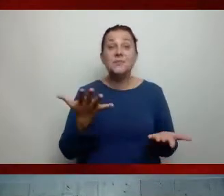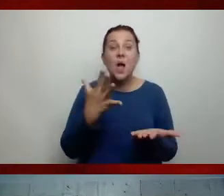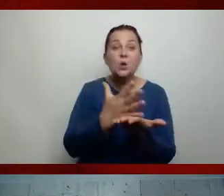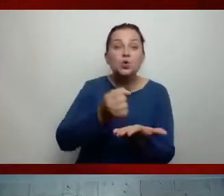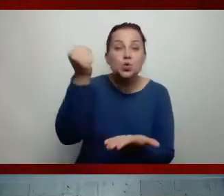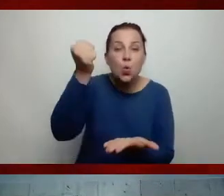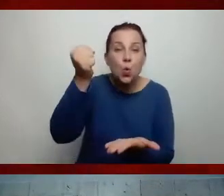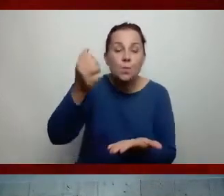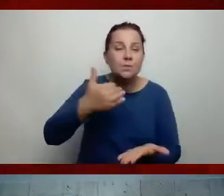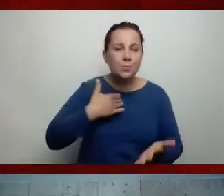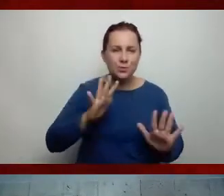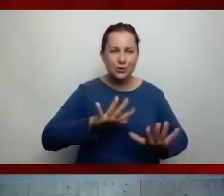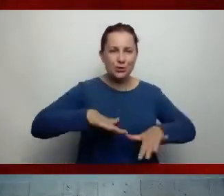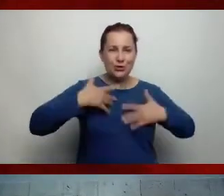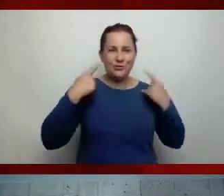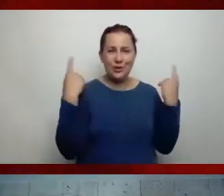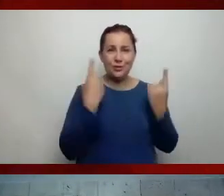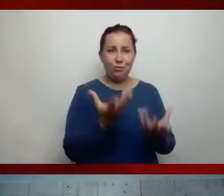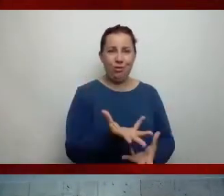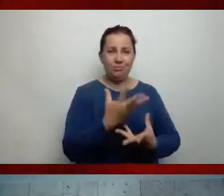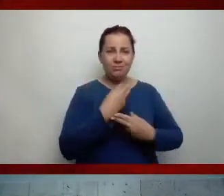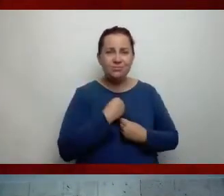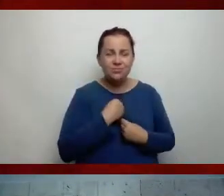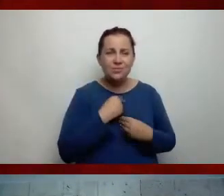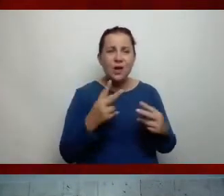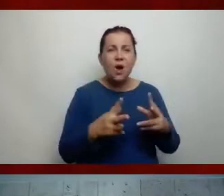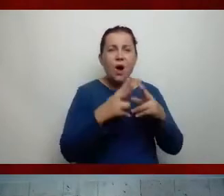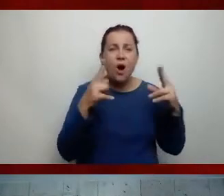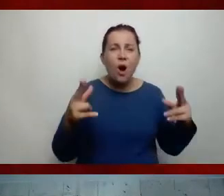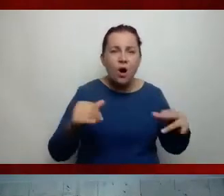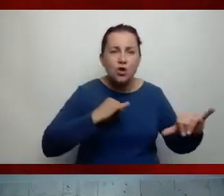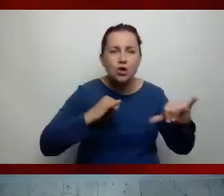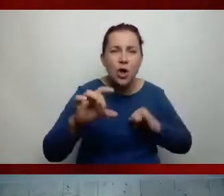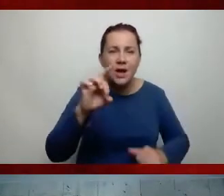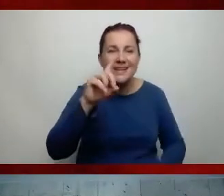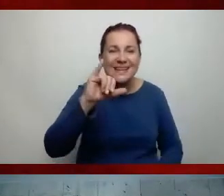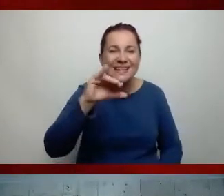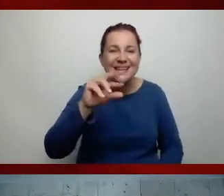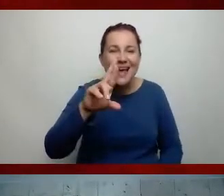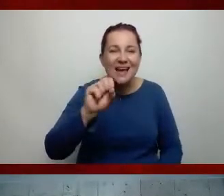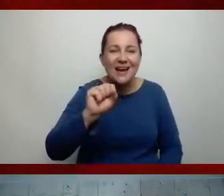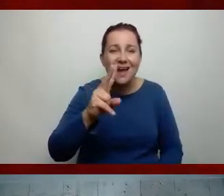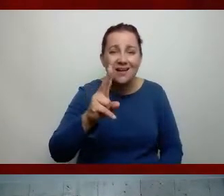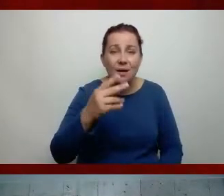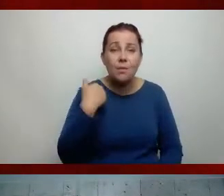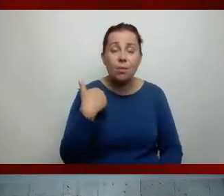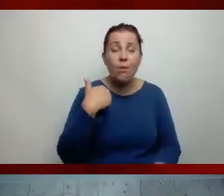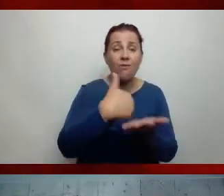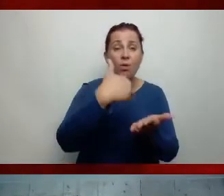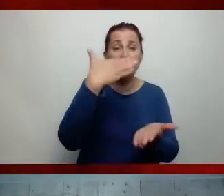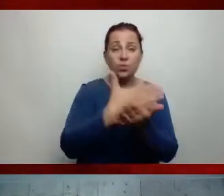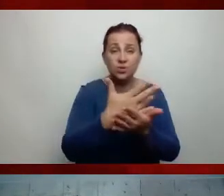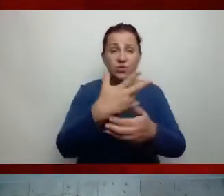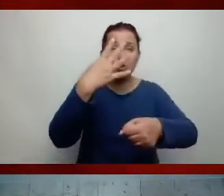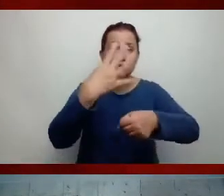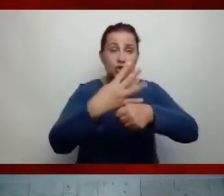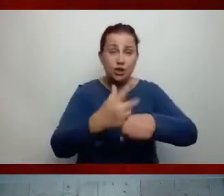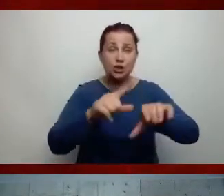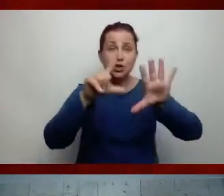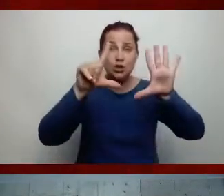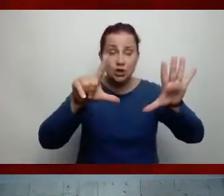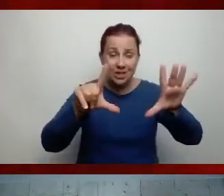dziwnej sytuacji, bo Zagierka utworzono 47 województw i między innymi stworzono